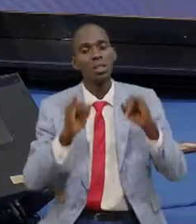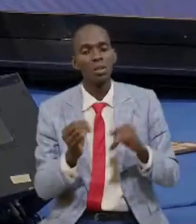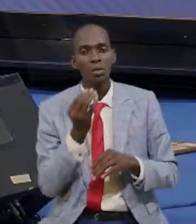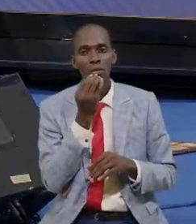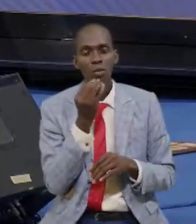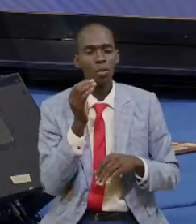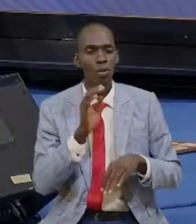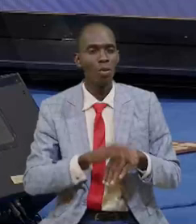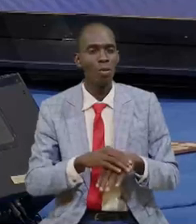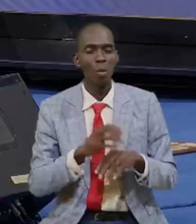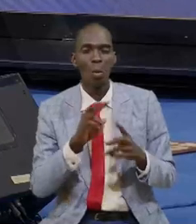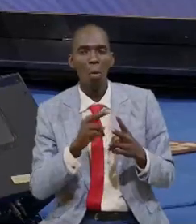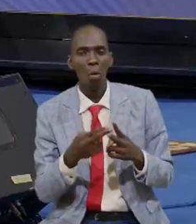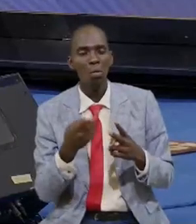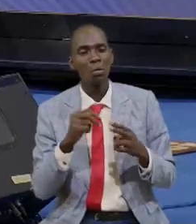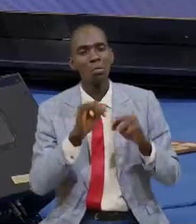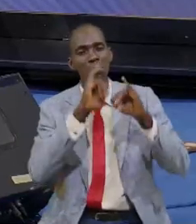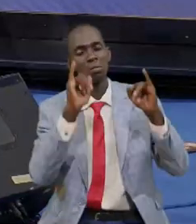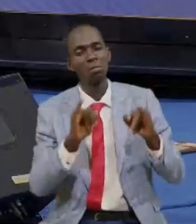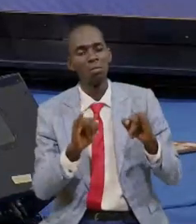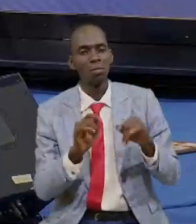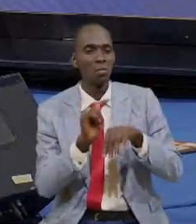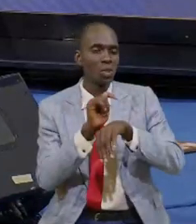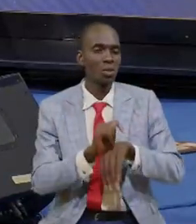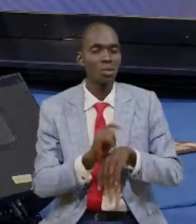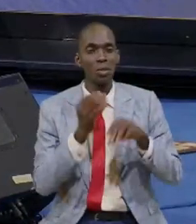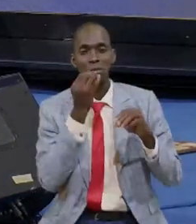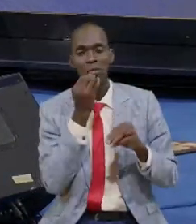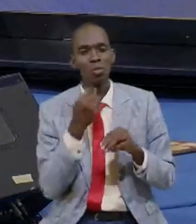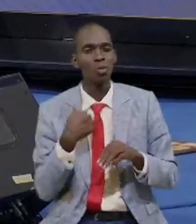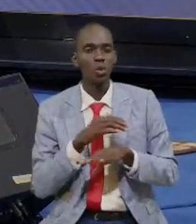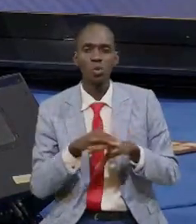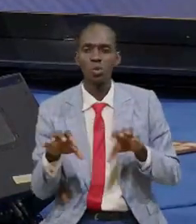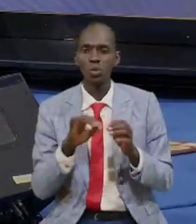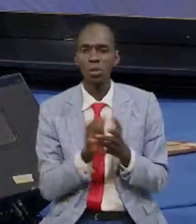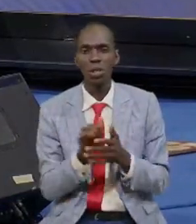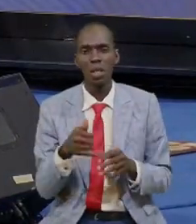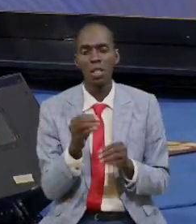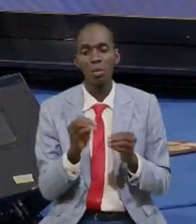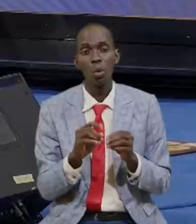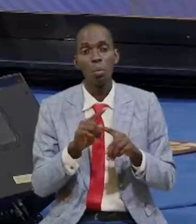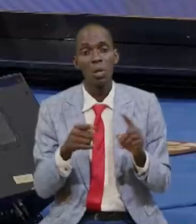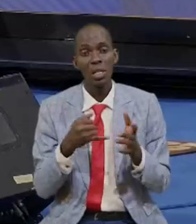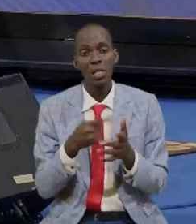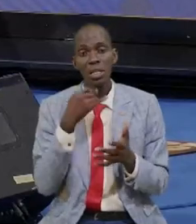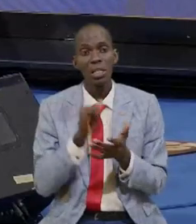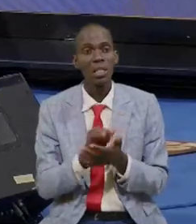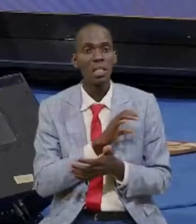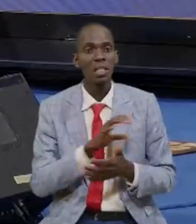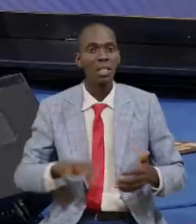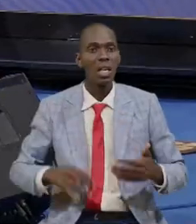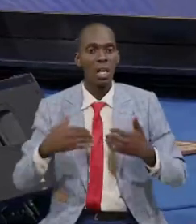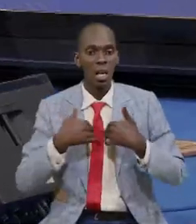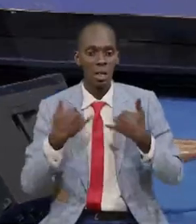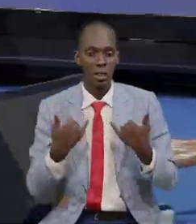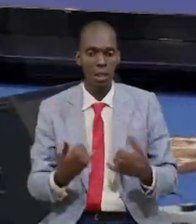des morts, le sacrifice des traditions. Non, on ne fait plus cela. Alors, il dit que Christ,